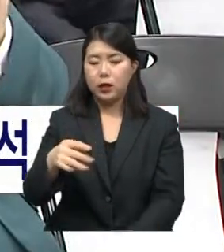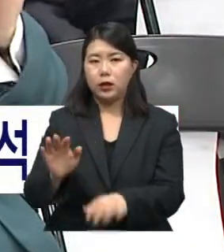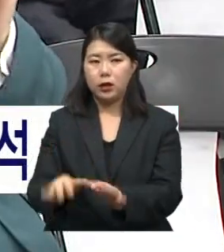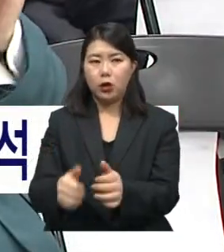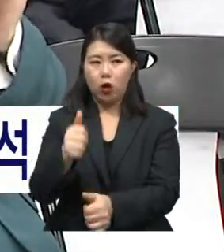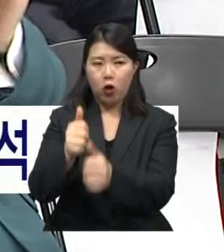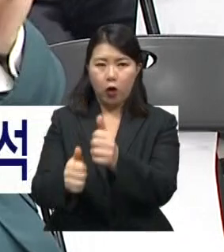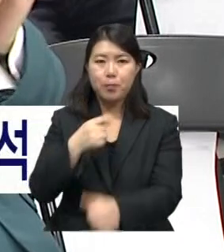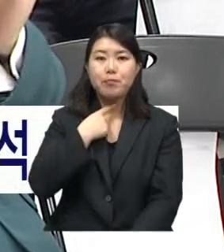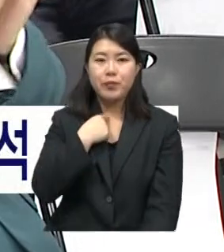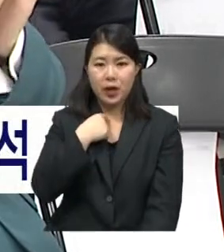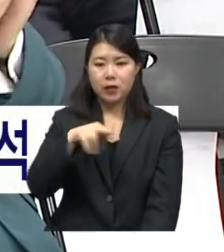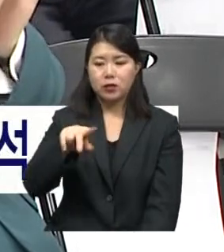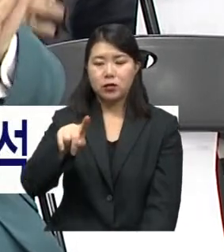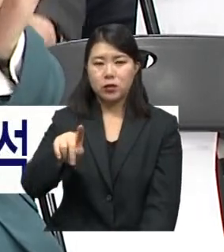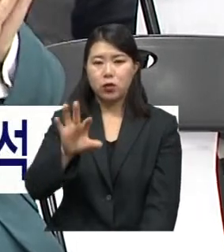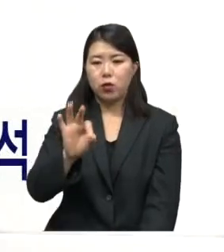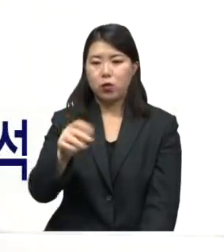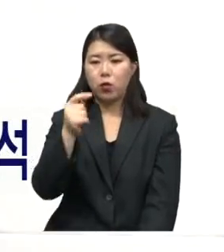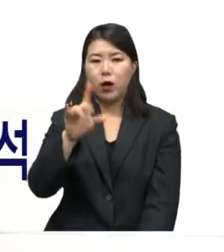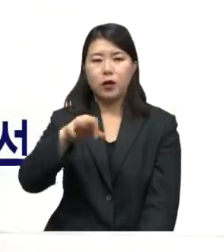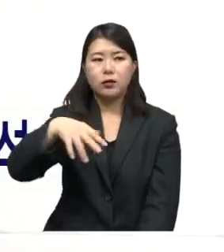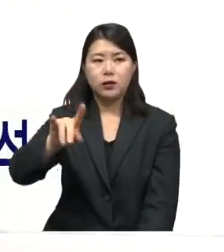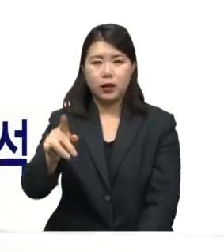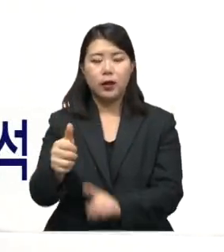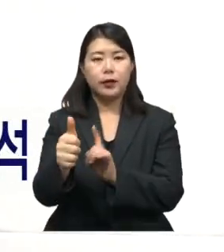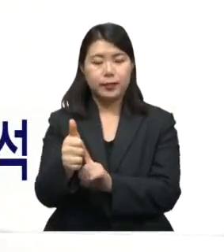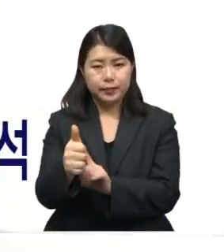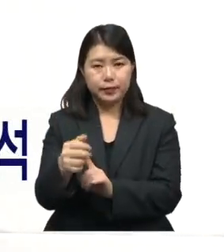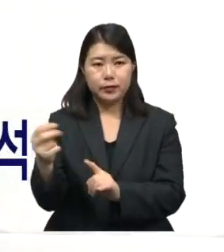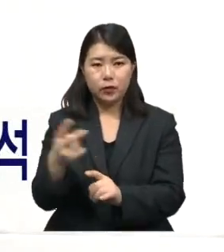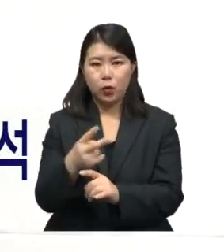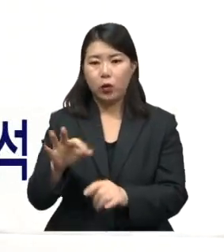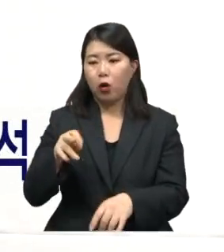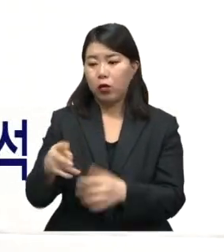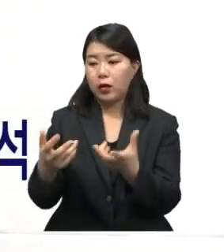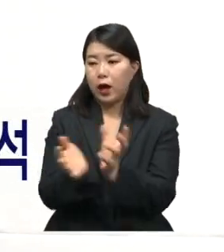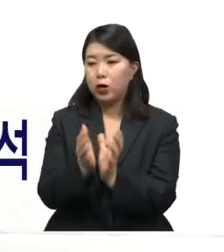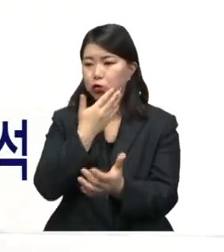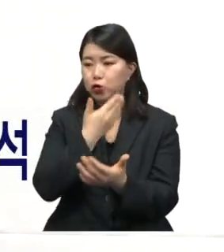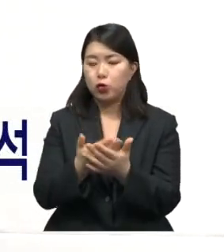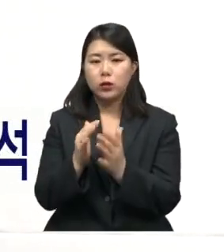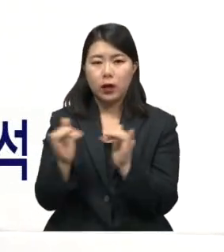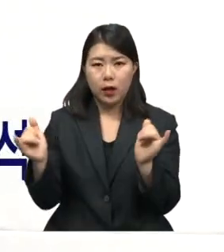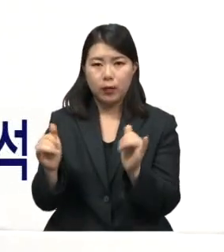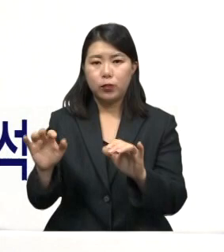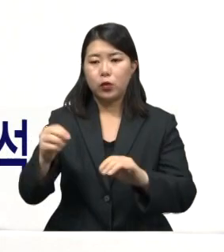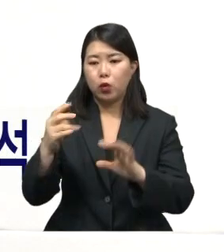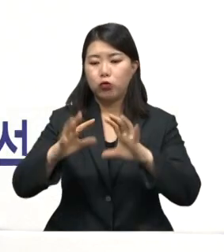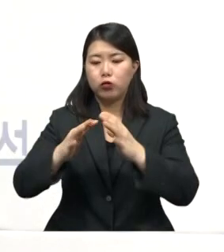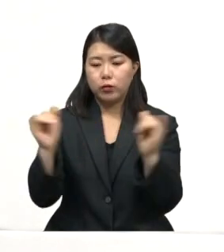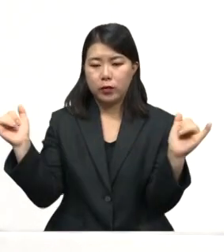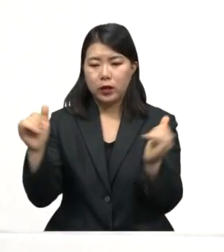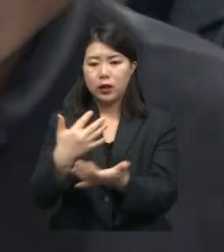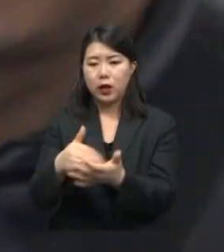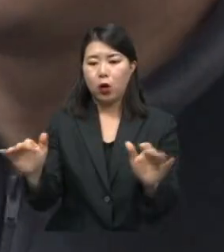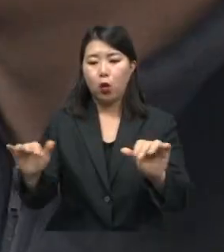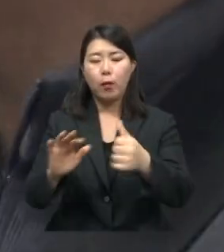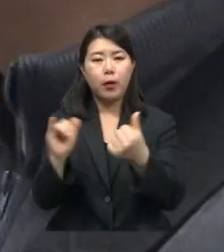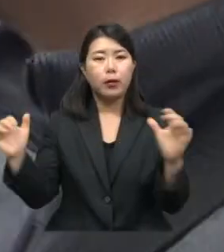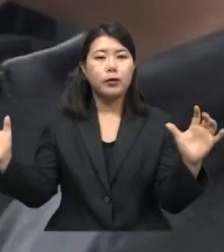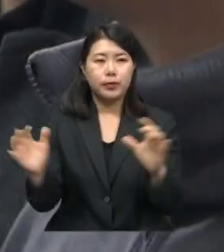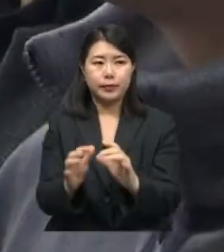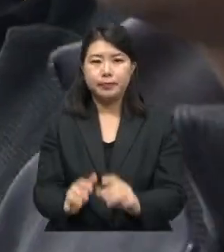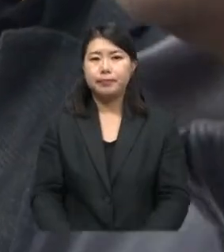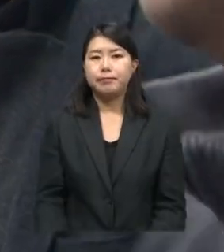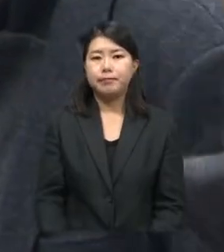경선 경쟁을 펼쳤던 정광재 국민의힘 대변인 등 여당 주요 인사와 시민 500여 명이 참석했습니다.